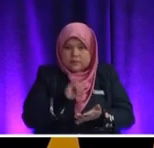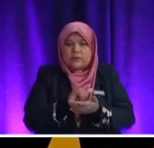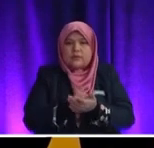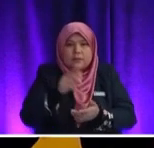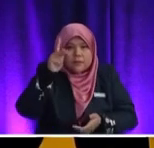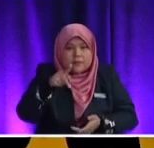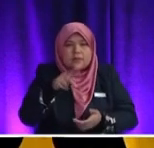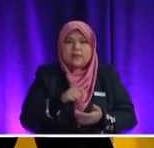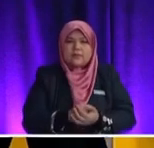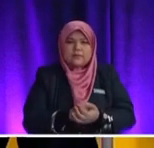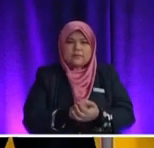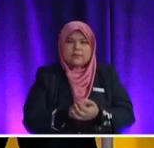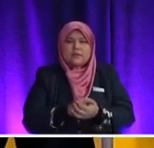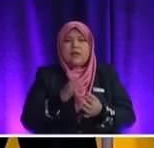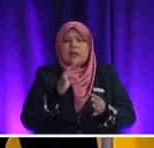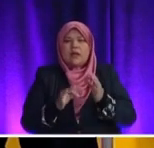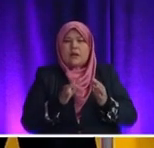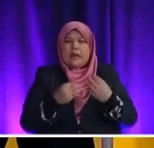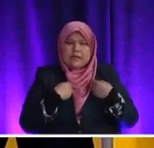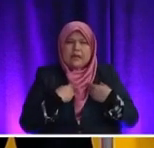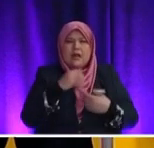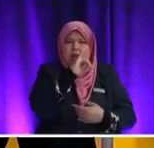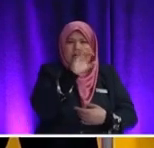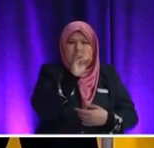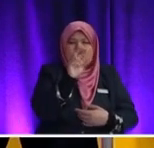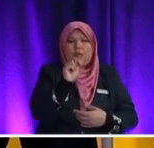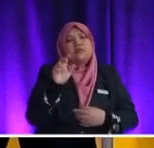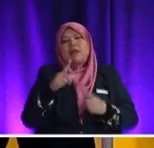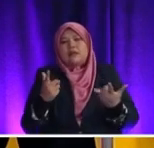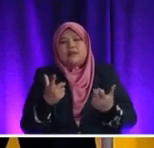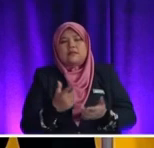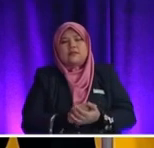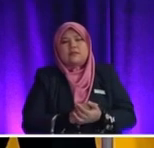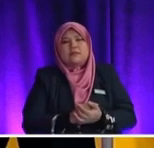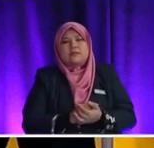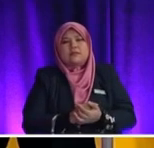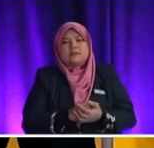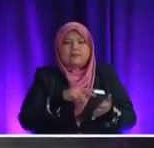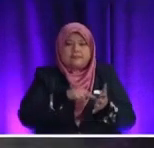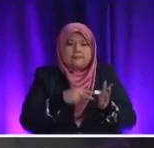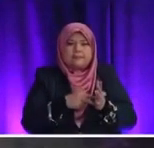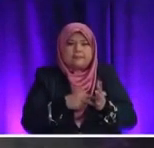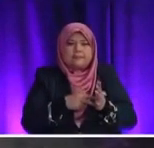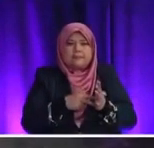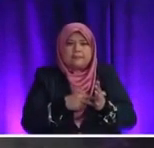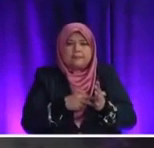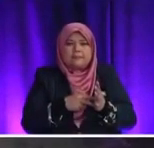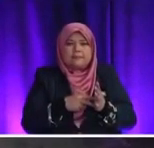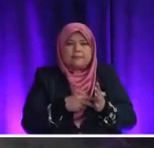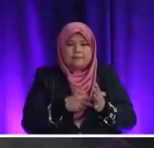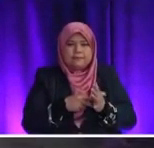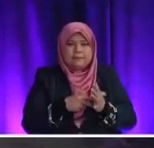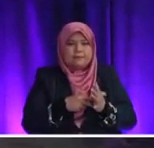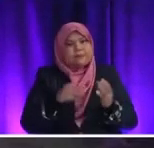added tak Ayo lain yang wujud dalam applampung2 minta nih Rasanya tak ada derita